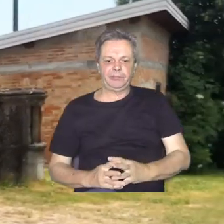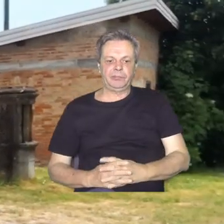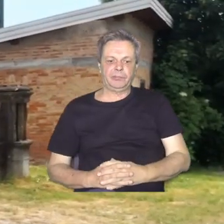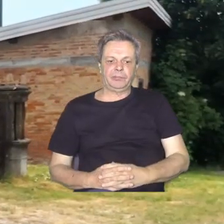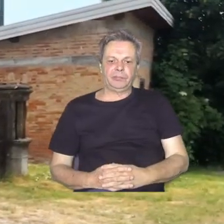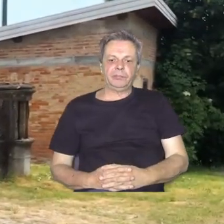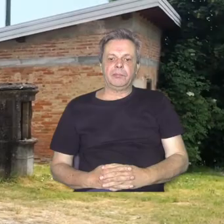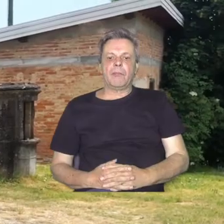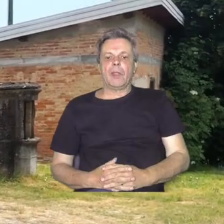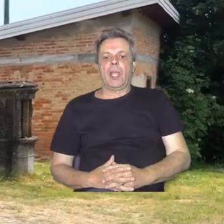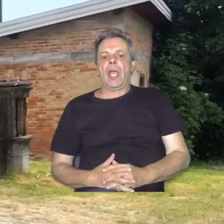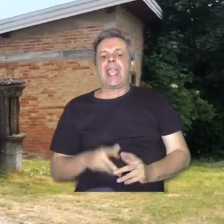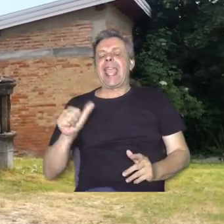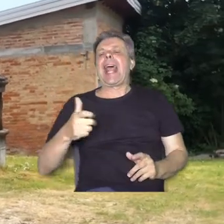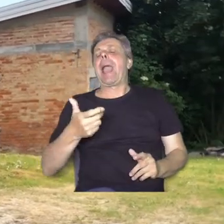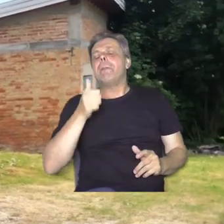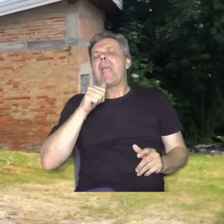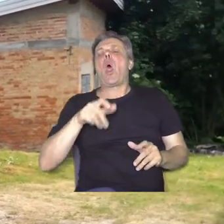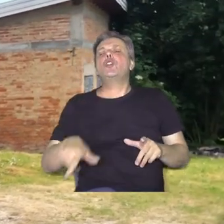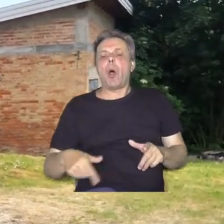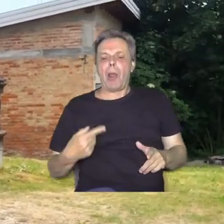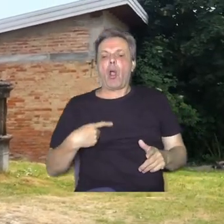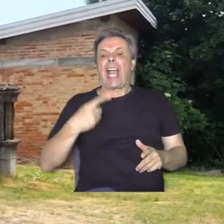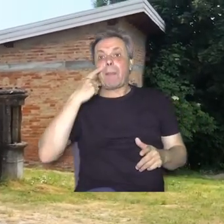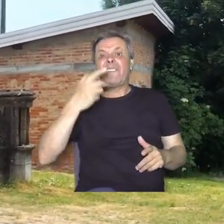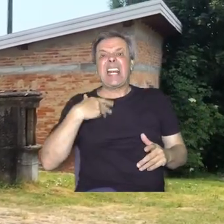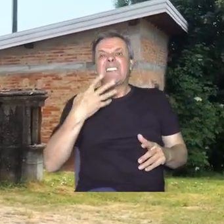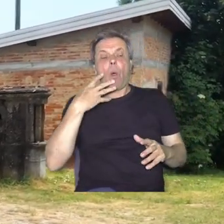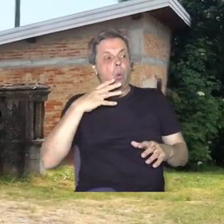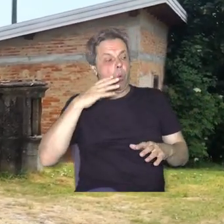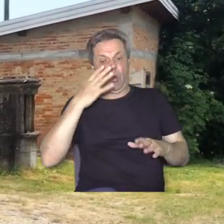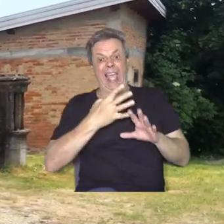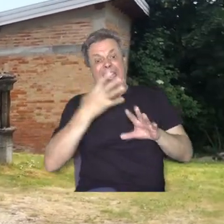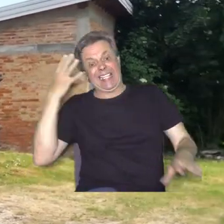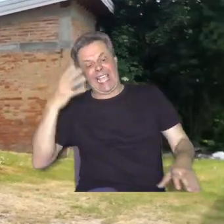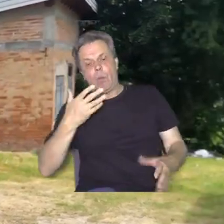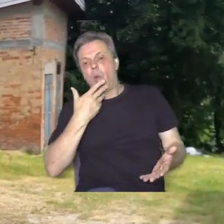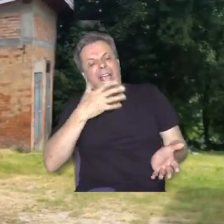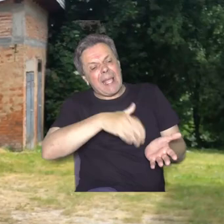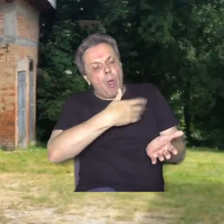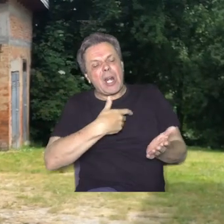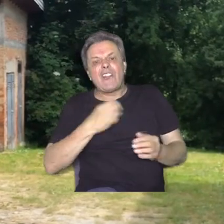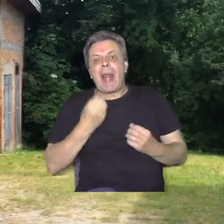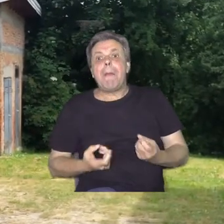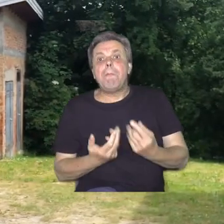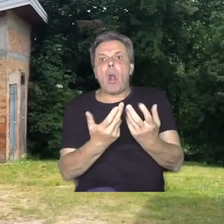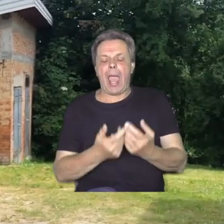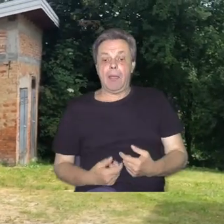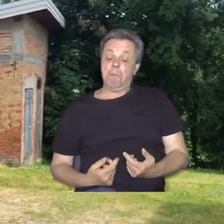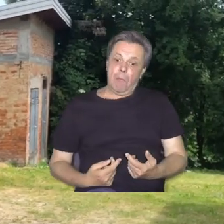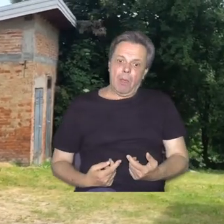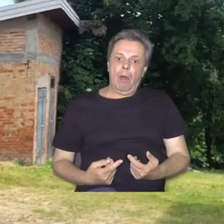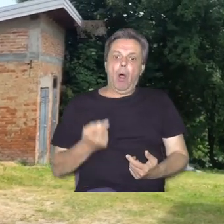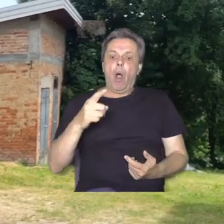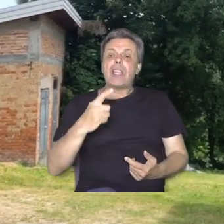Mjera je bilo stopalo. Kada bi vidjeli svoju sjenu u polju, kada bi obrađivali polje, onda